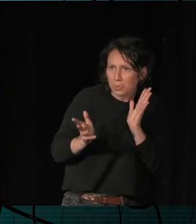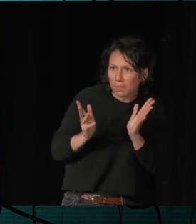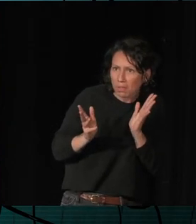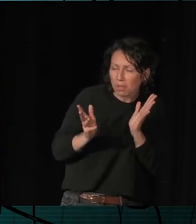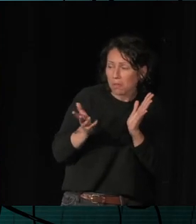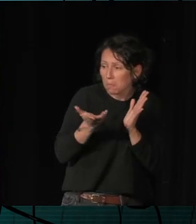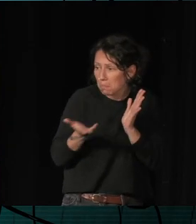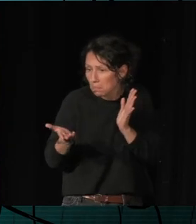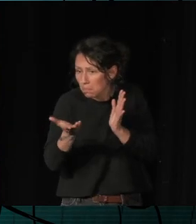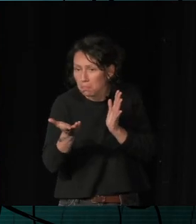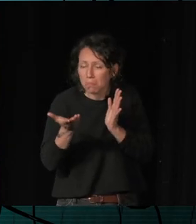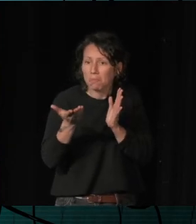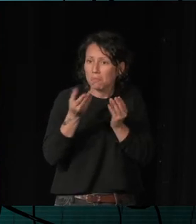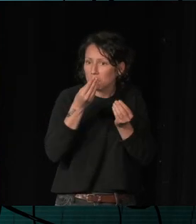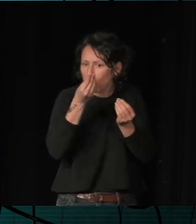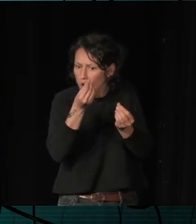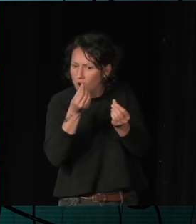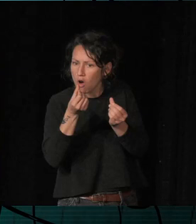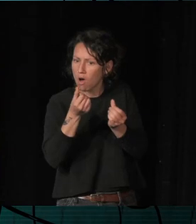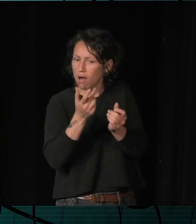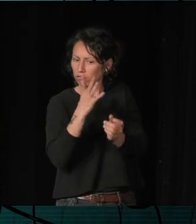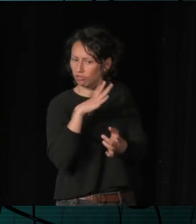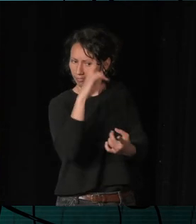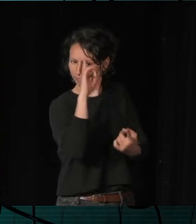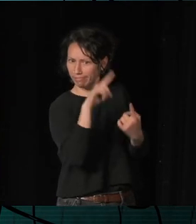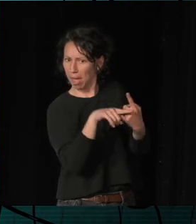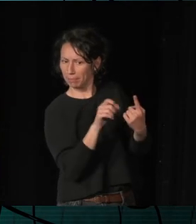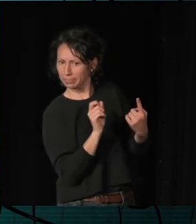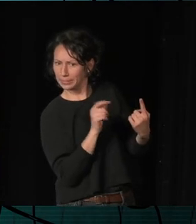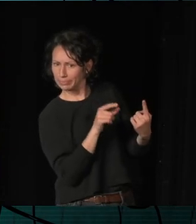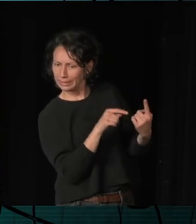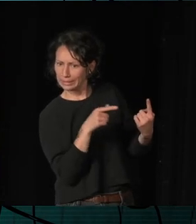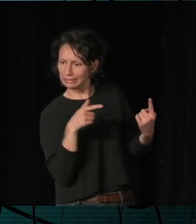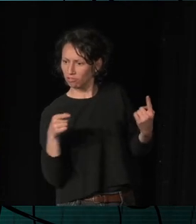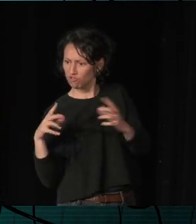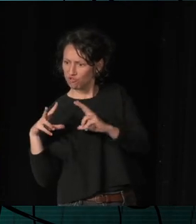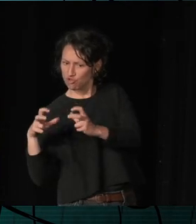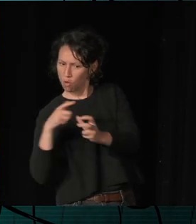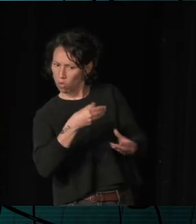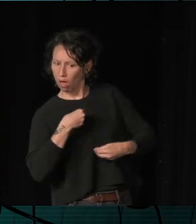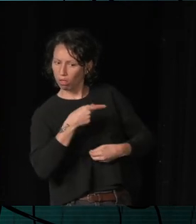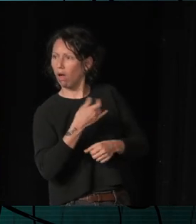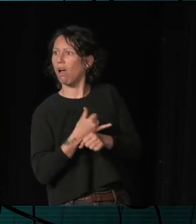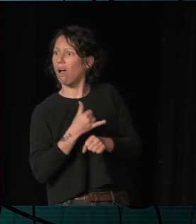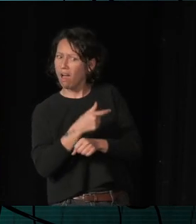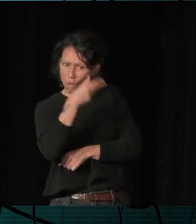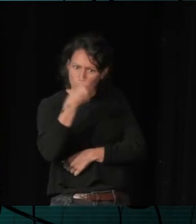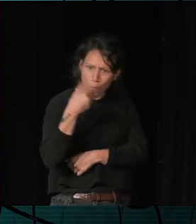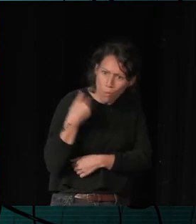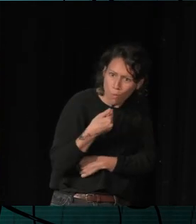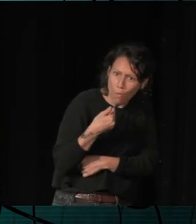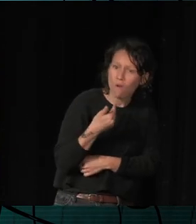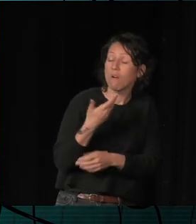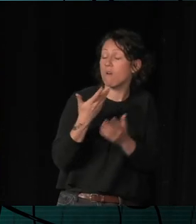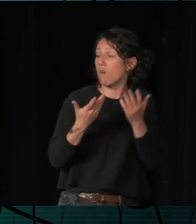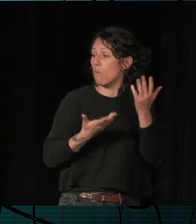si vous avez parfois le sentiment de mieux comprendre, en tout cas un peu mieux, le monde qui vous entoure grâce aux jeux narratifs, et est-ce que l'un d'eux a déjà